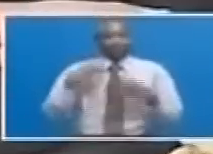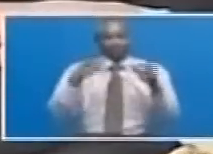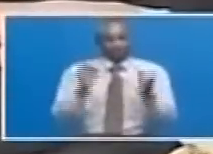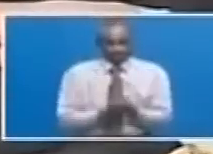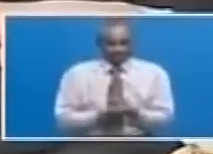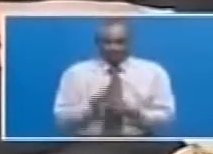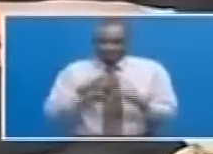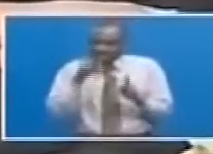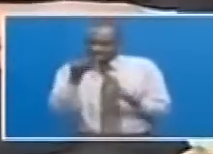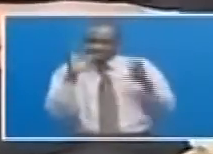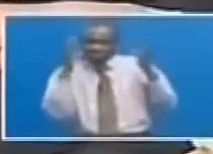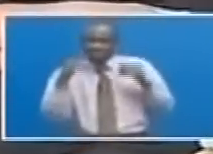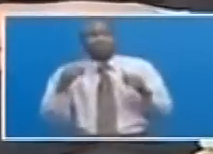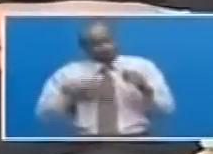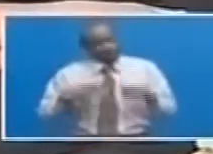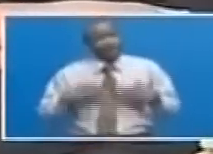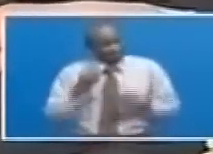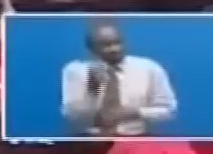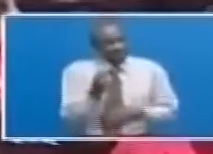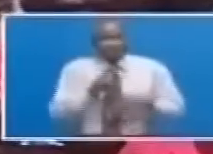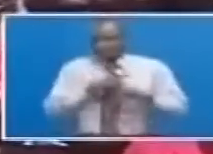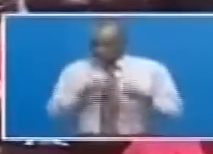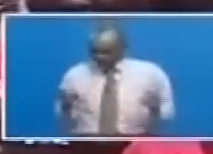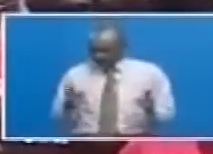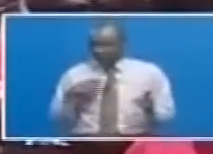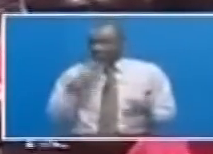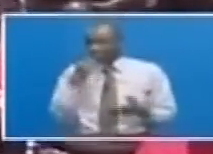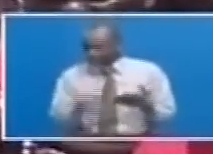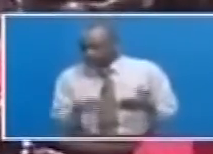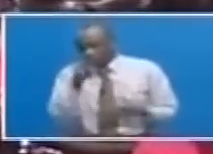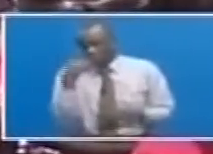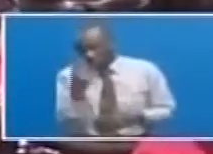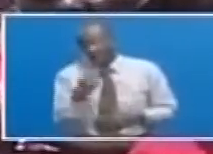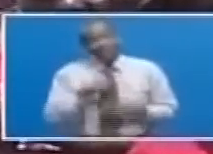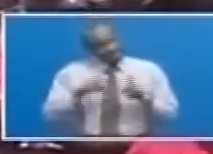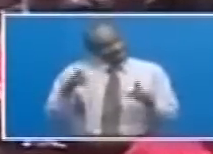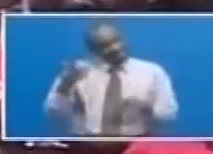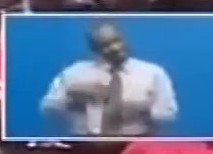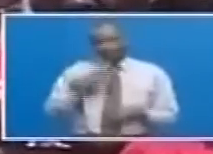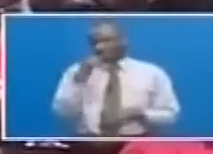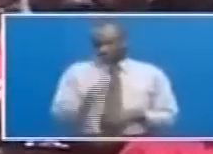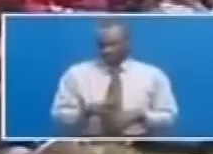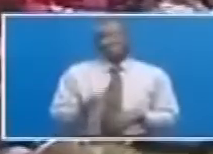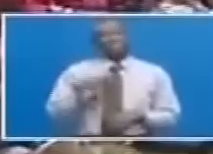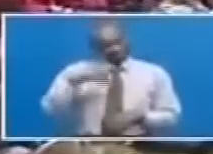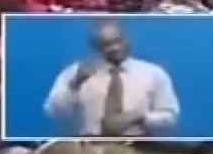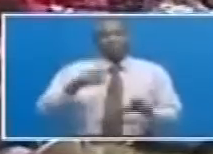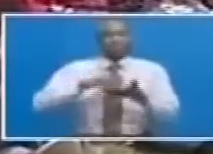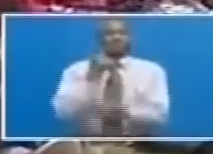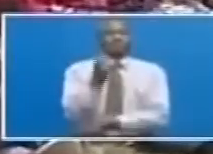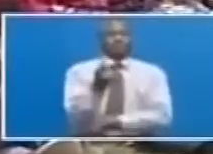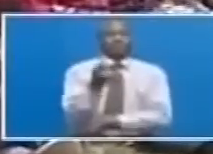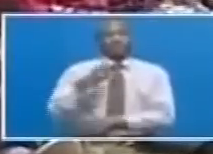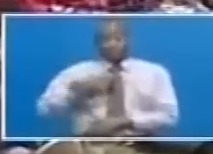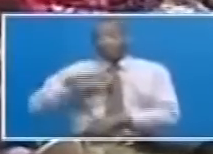Lakini msisimko huu japo ulifurahikiwa, huenda ni kwa leo tu, kwani kuna wale ambao wanahisi hata baada ya fidia hiyo